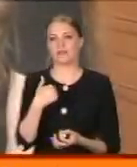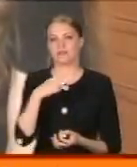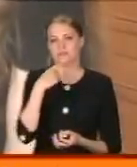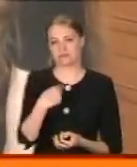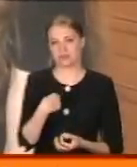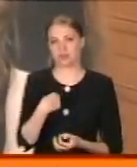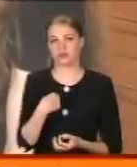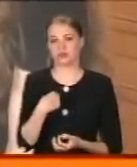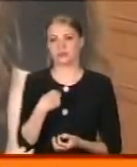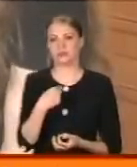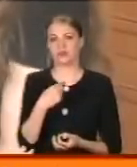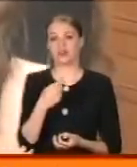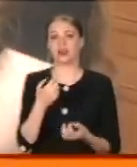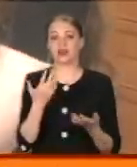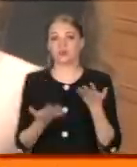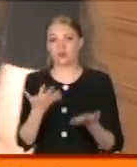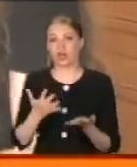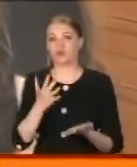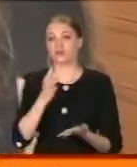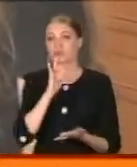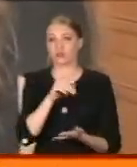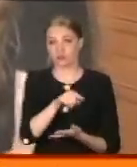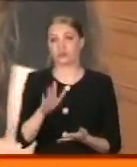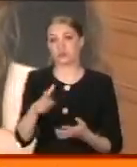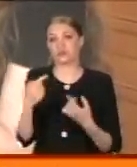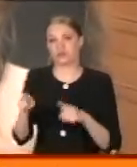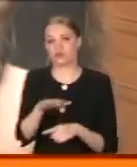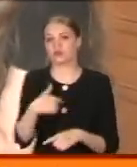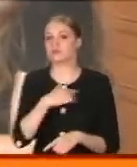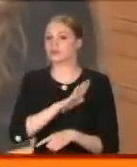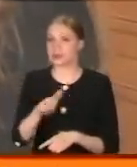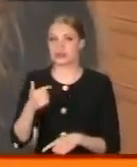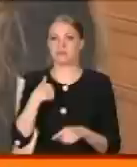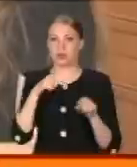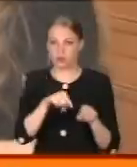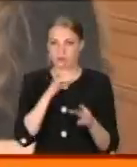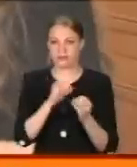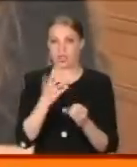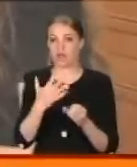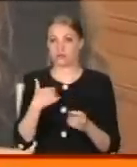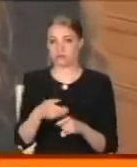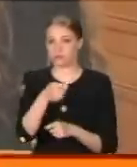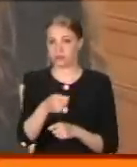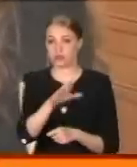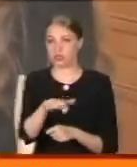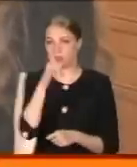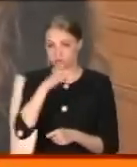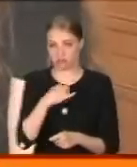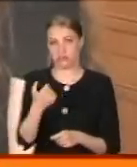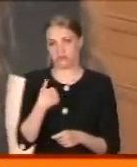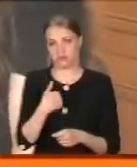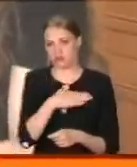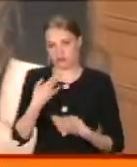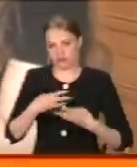каже, і так, якщо не будуть ці, то будуть інші. Я кажу, ні, ми забираємо всі заяви. Якщо нам цих дітей ви не даєте, значить ми не